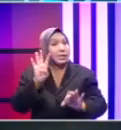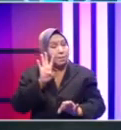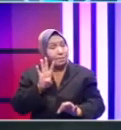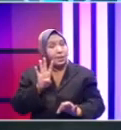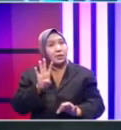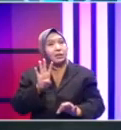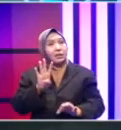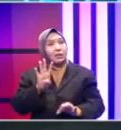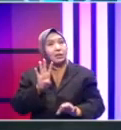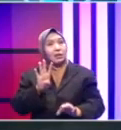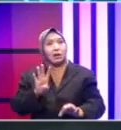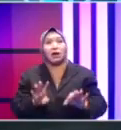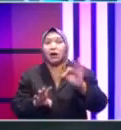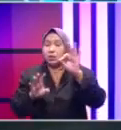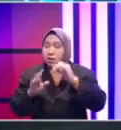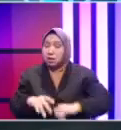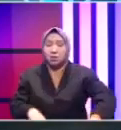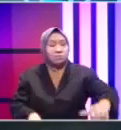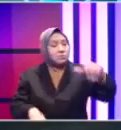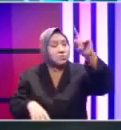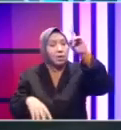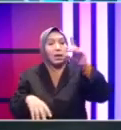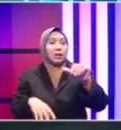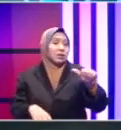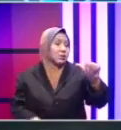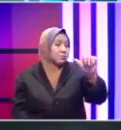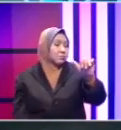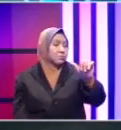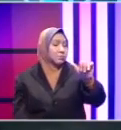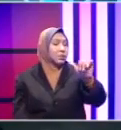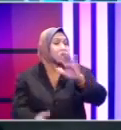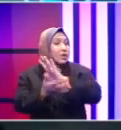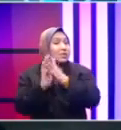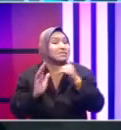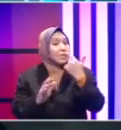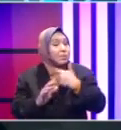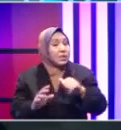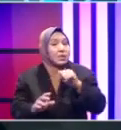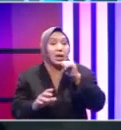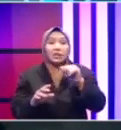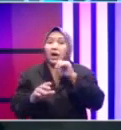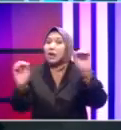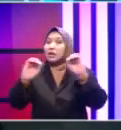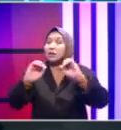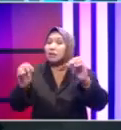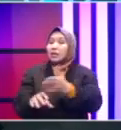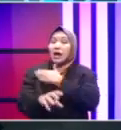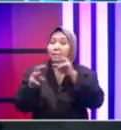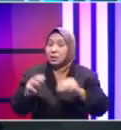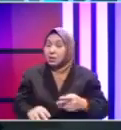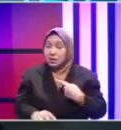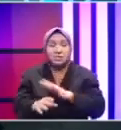famalam Yazid sosial musyawarah ini mau teteh Diah yhiita masa maka siapa yang tak berjumpa hamba Mashudi kita semua Inilah